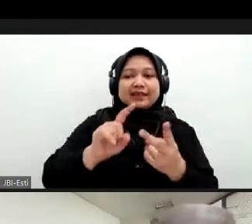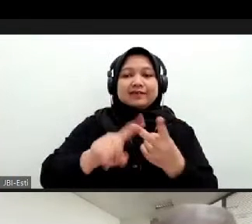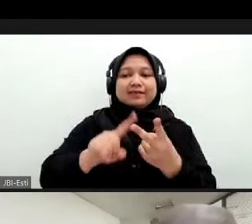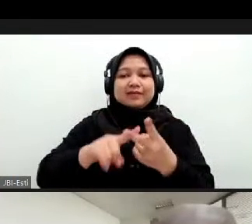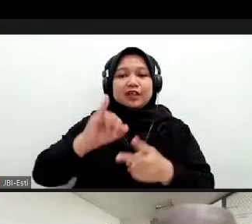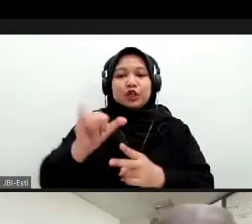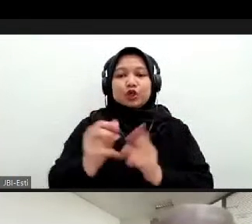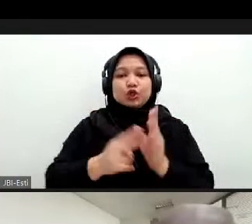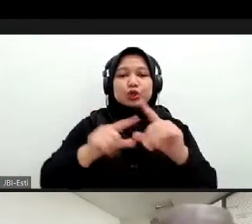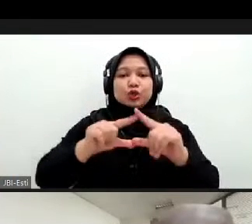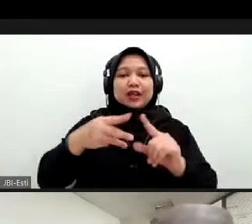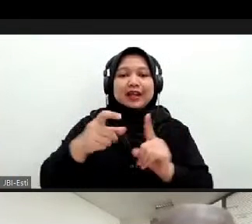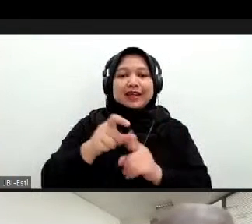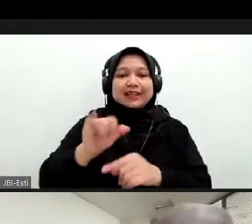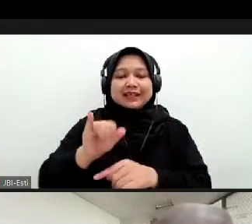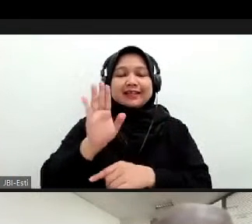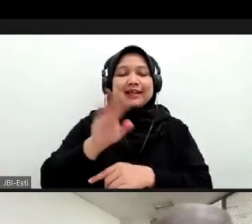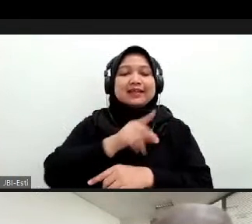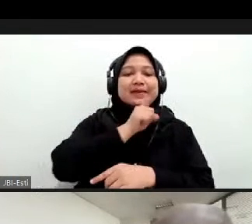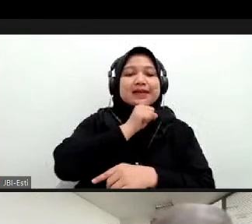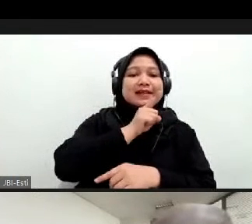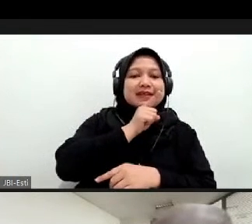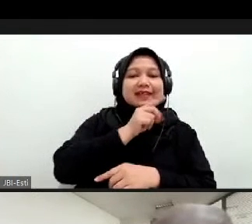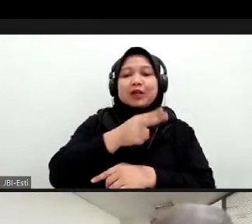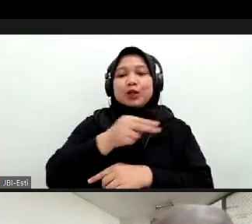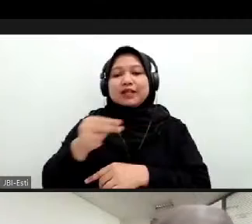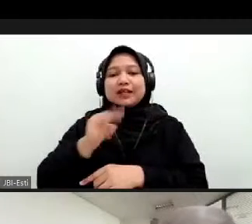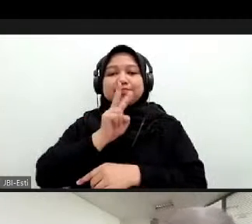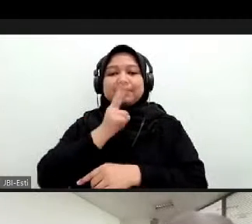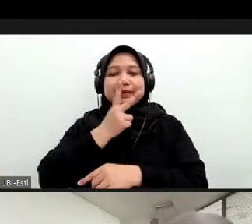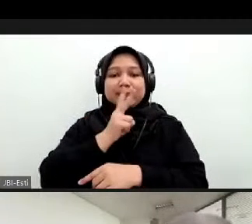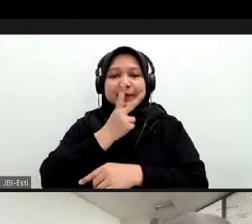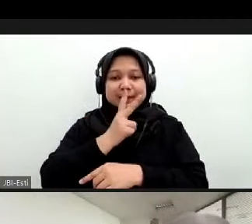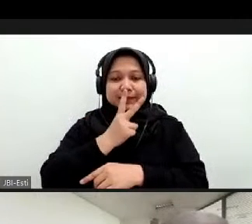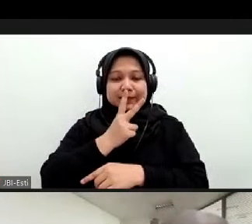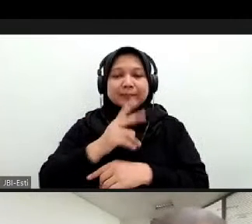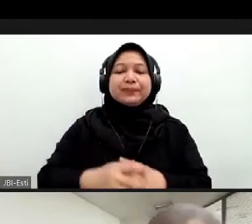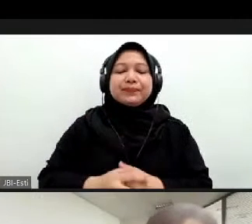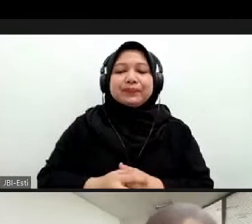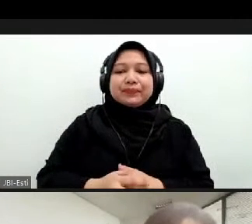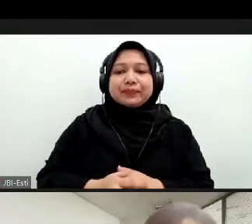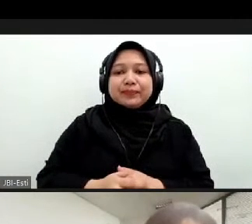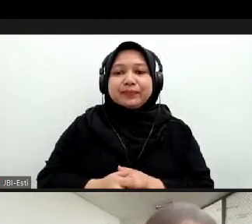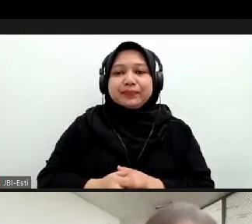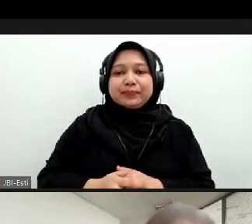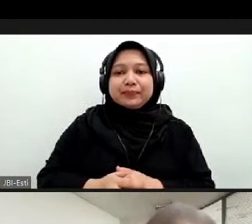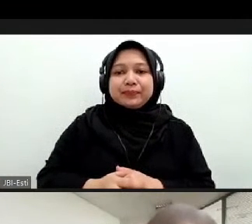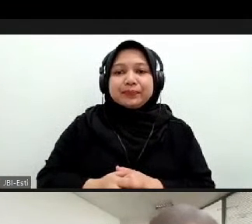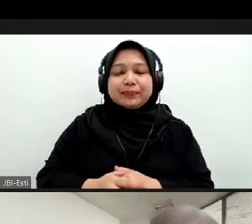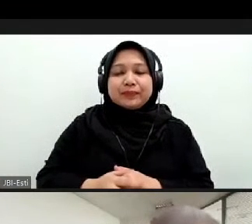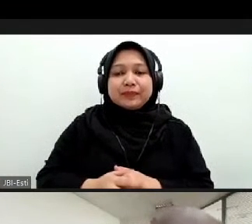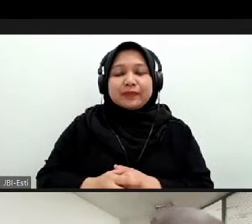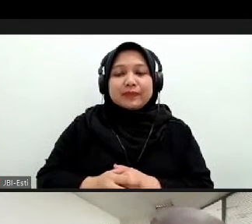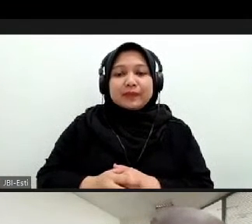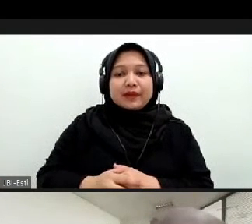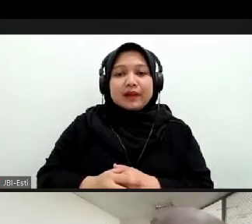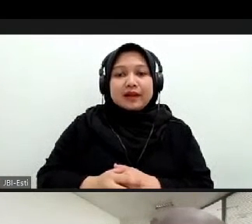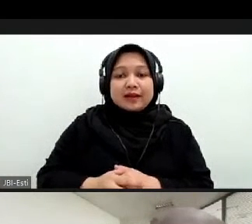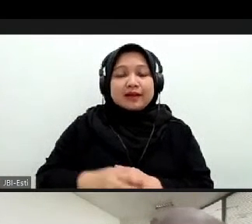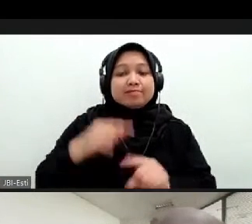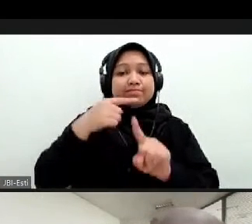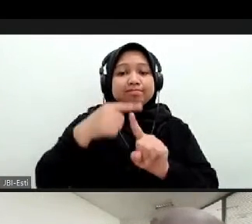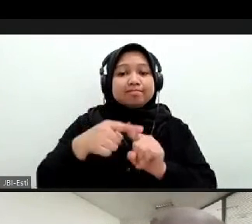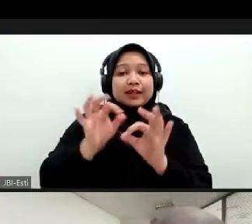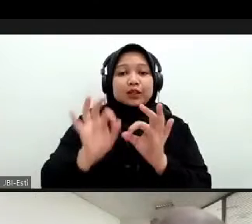ke bahasa Inggris dan sebaliknya, selama webinar ini berlangsung. Kami juga menyediakan juru bahasa isyarat untuk mempermudah